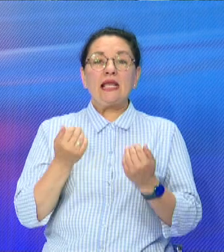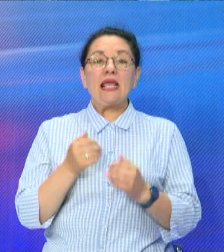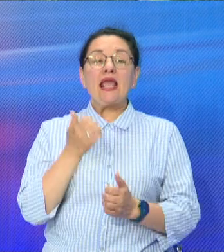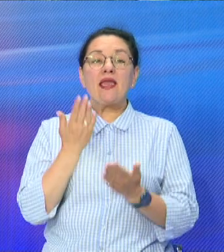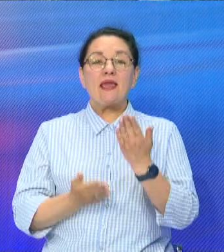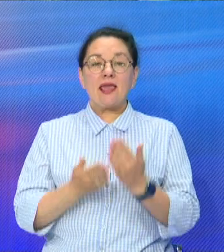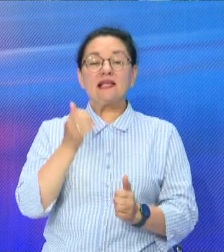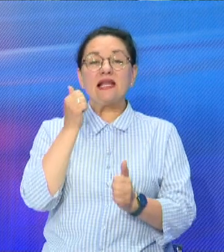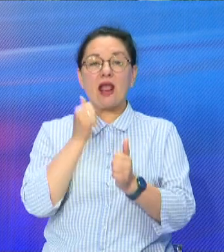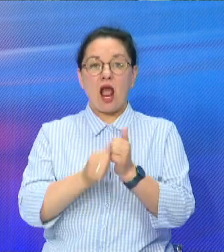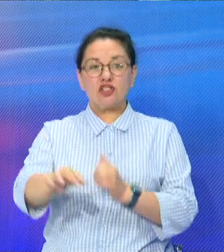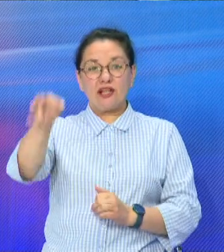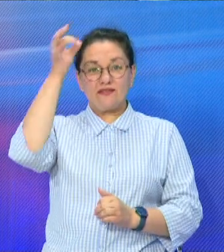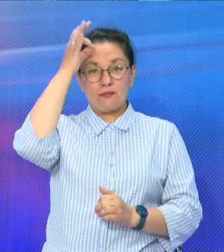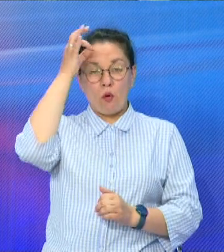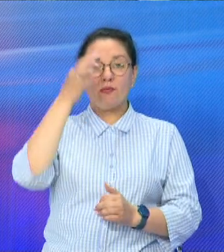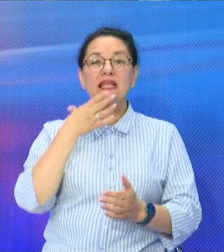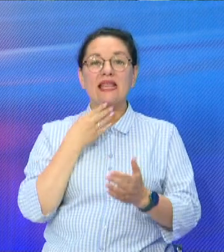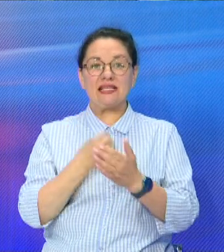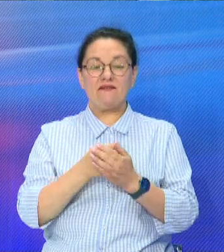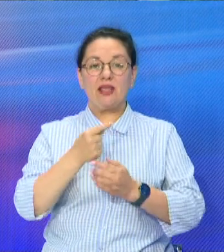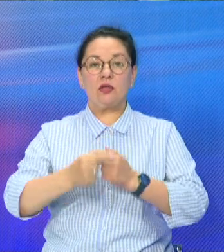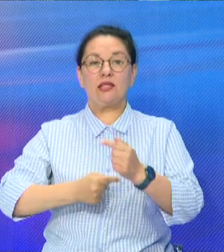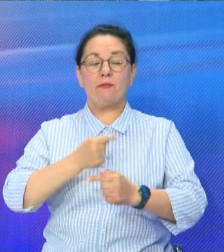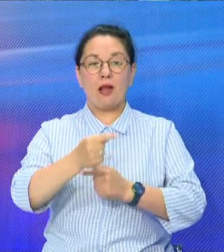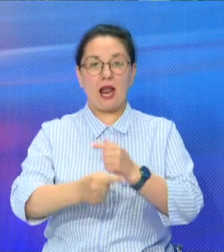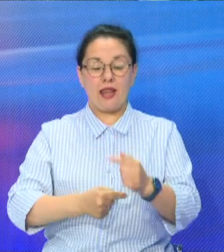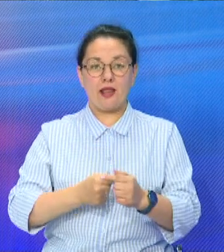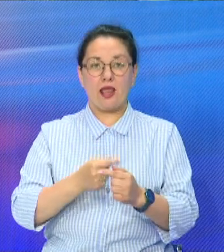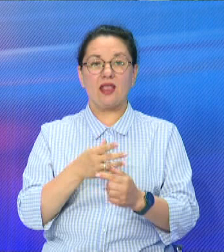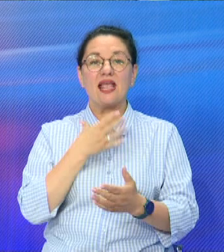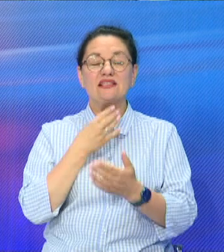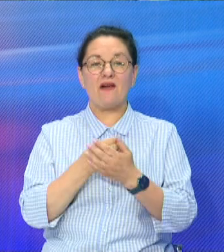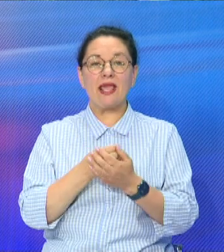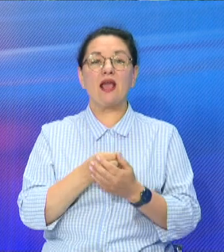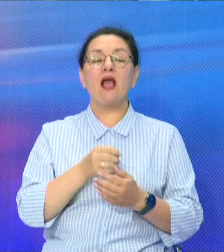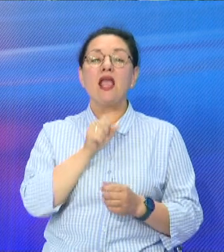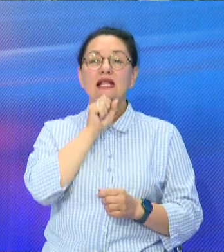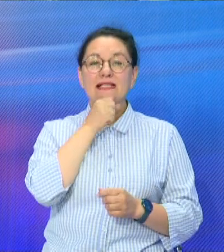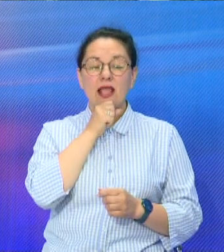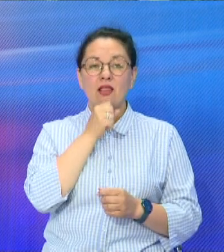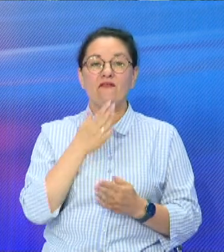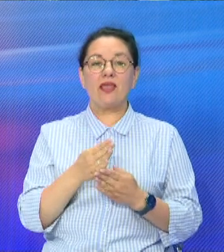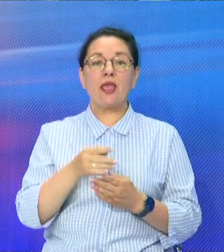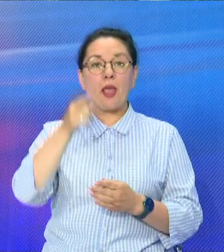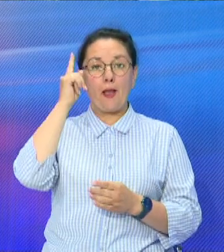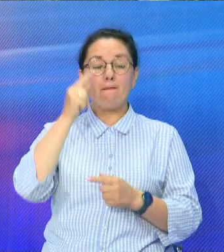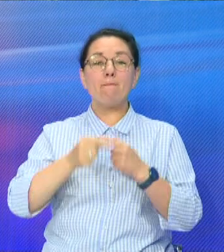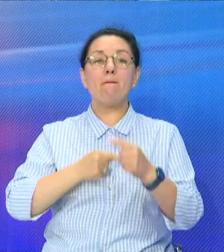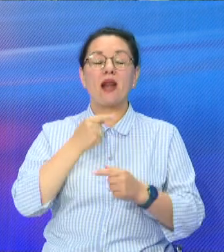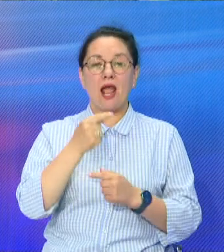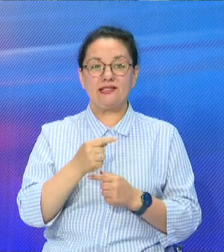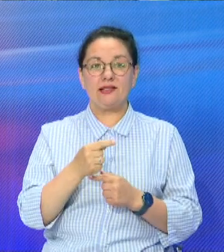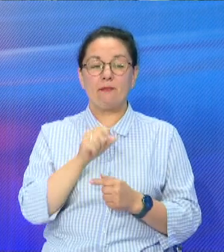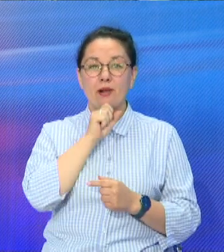каждый посмотрит на свою родословную посмотрит на своих предков прадедов дедов